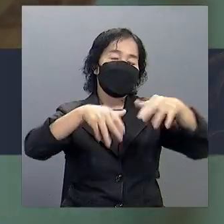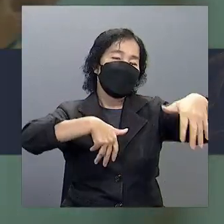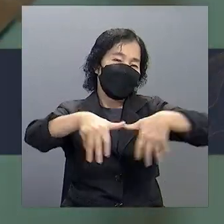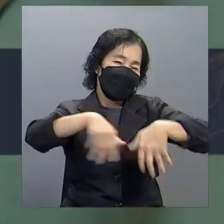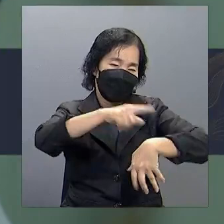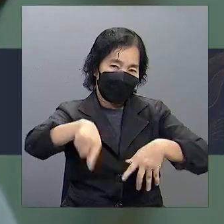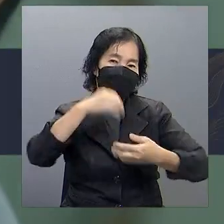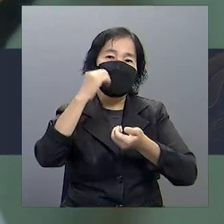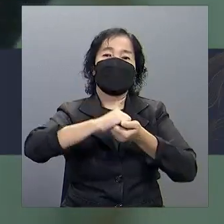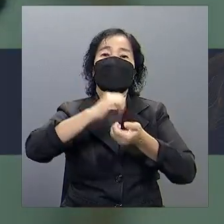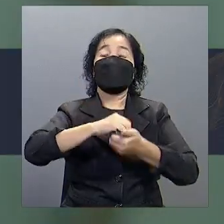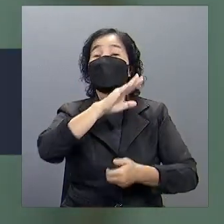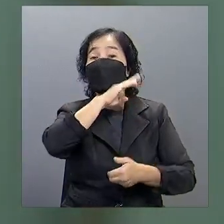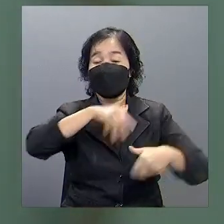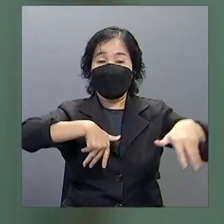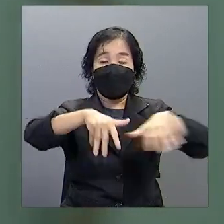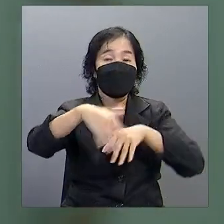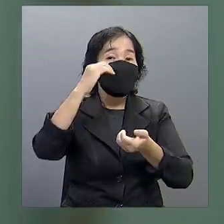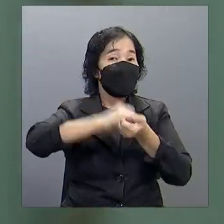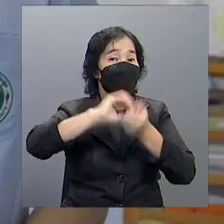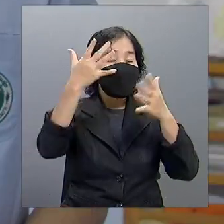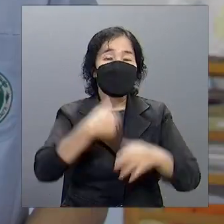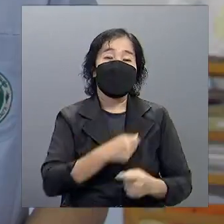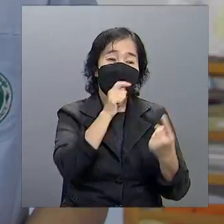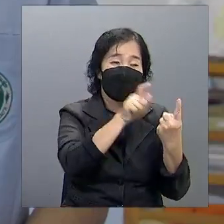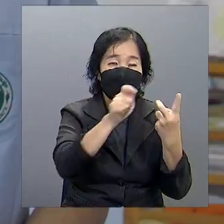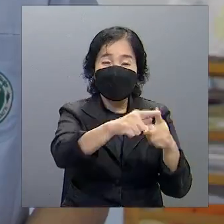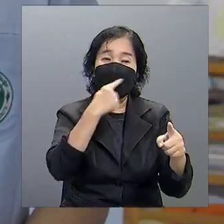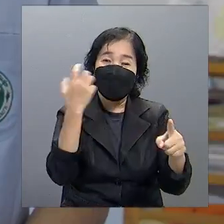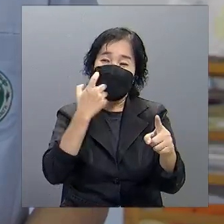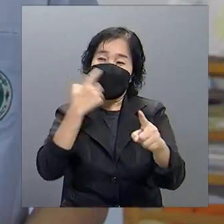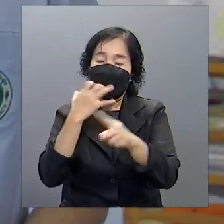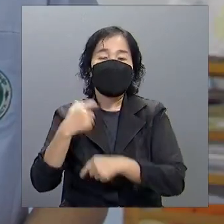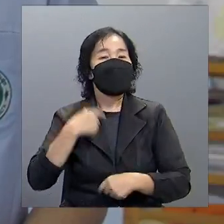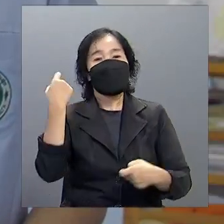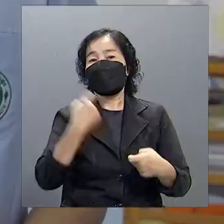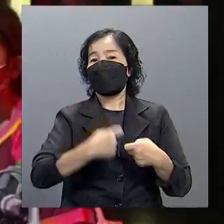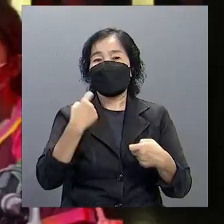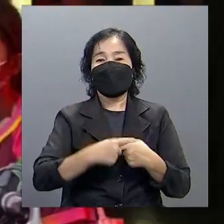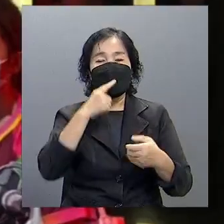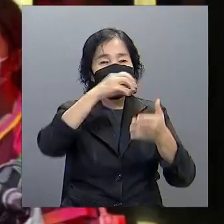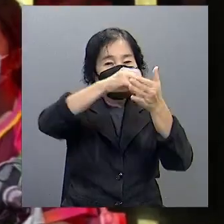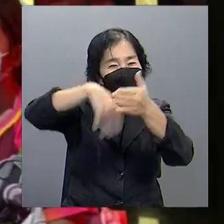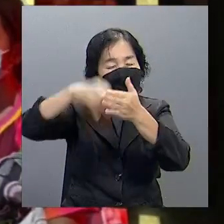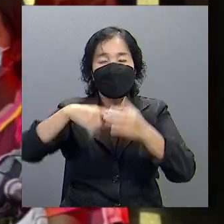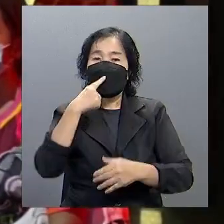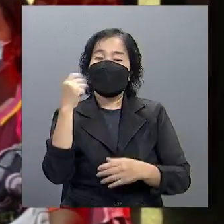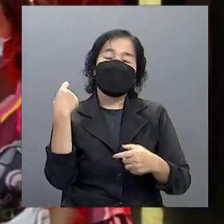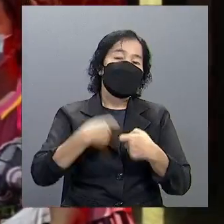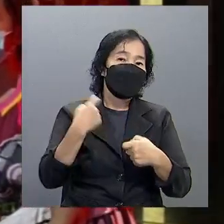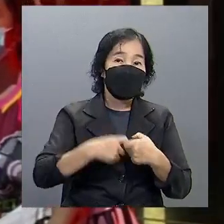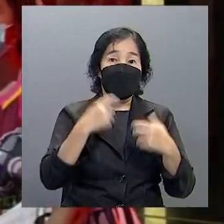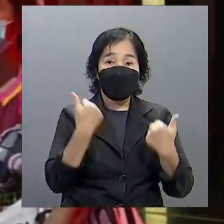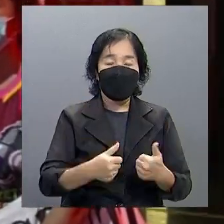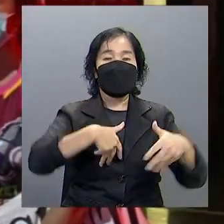รคเราก็จะทำได้ไม่ครอบคลุมนะครับ ปัญหาและอุปสรรคในการสอบสวนโรคที่ผ่านมา ความตระหน